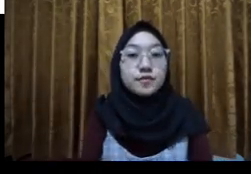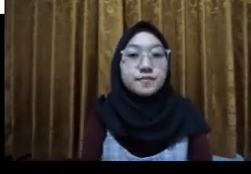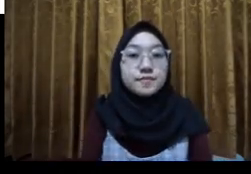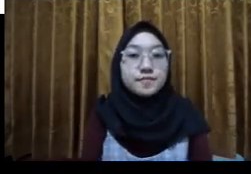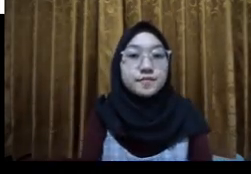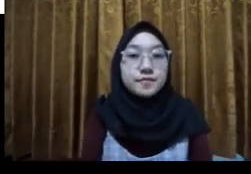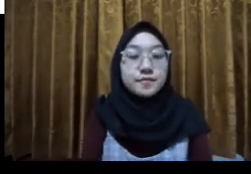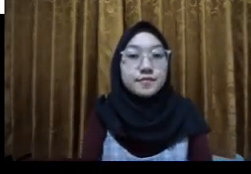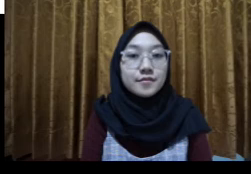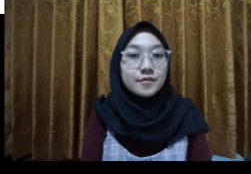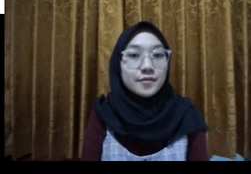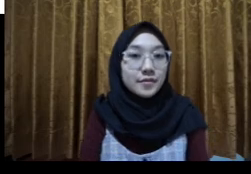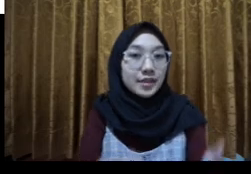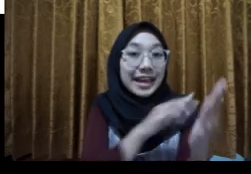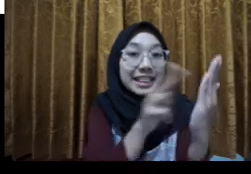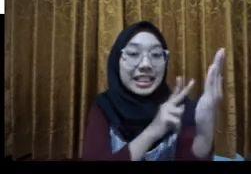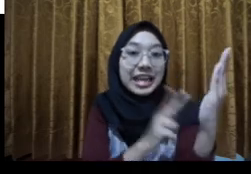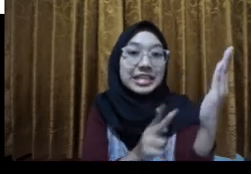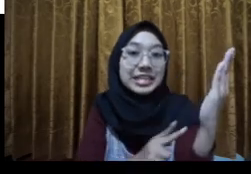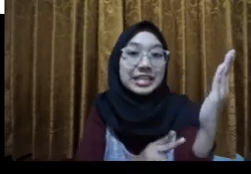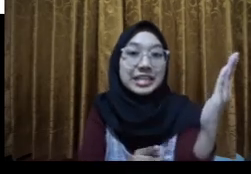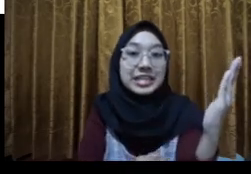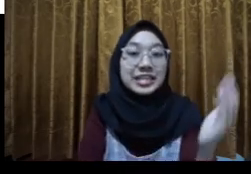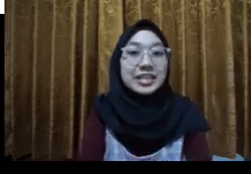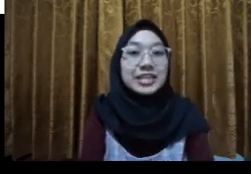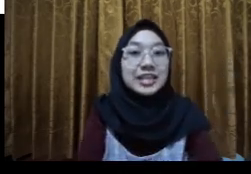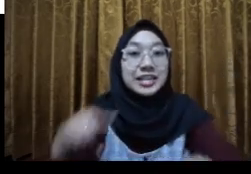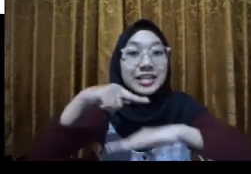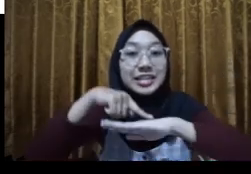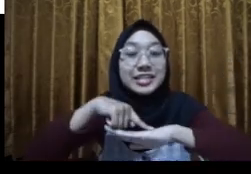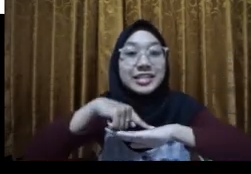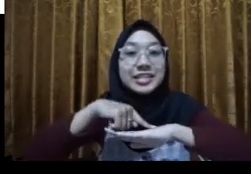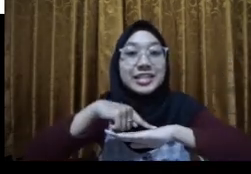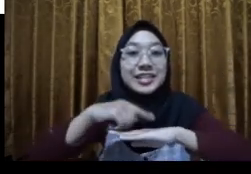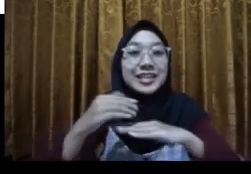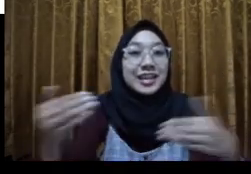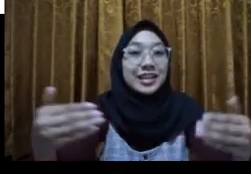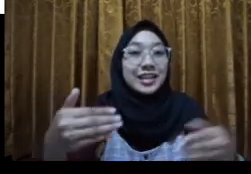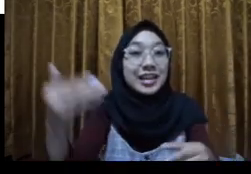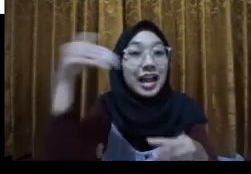foto yang memiliki tulisan di dalamnya ya. Cuma saya lebih